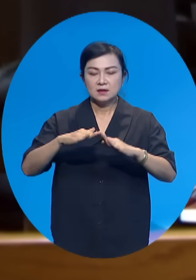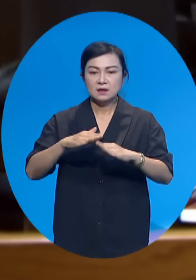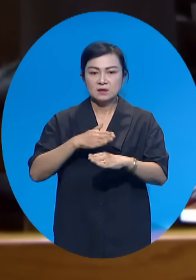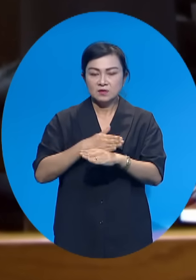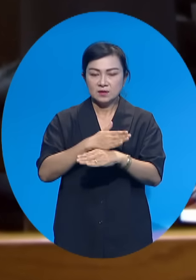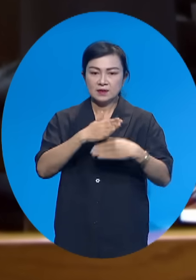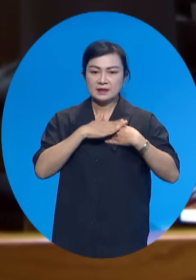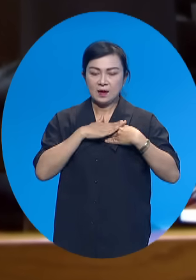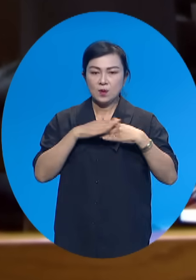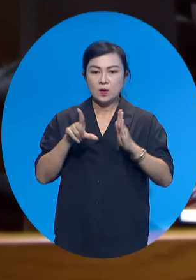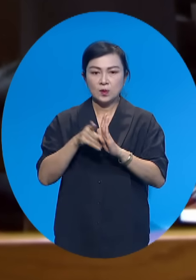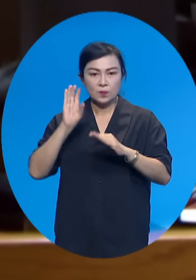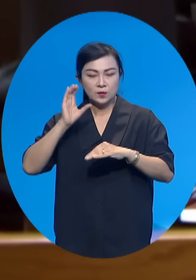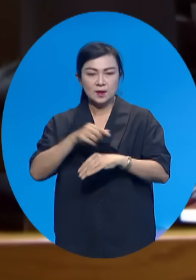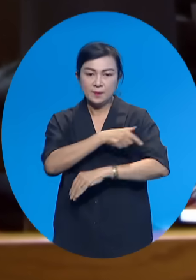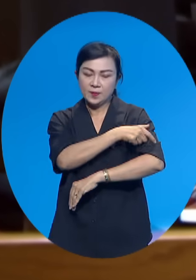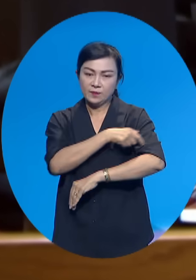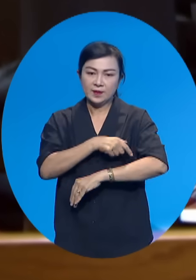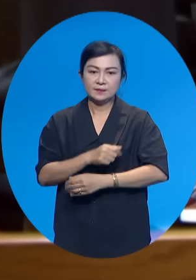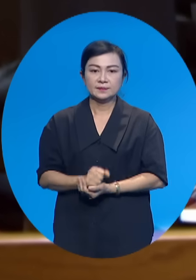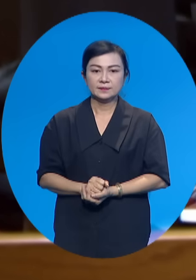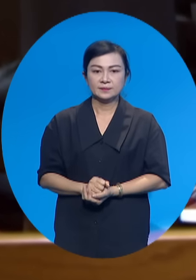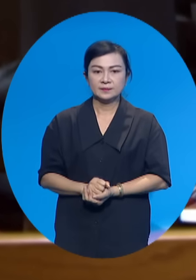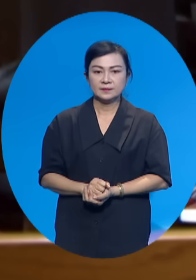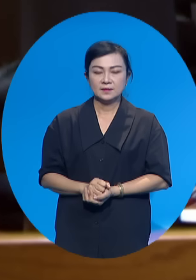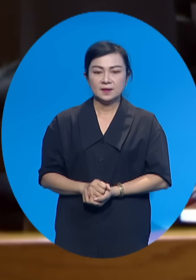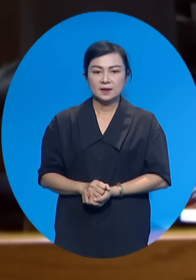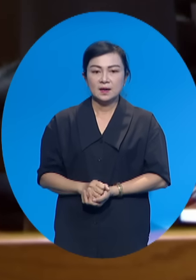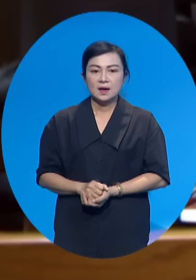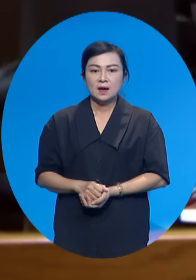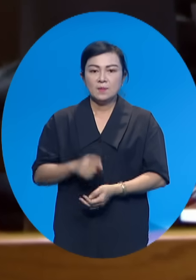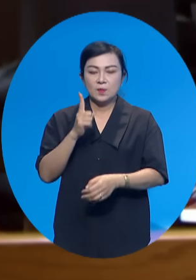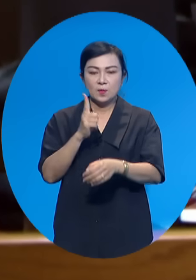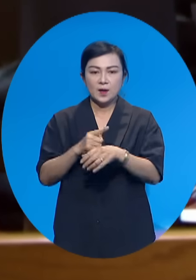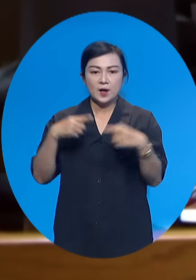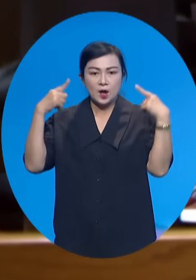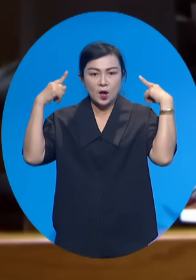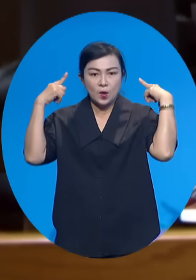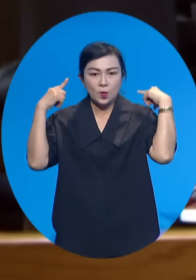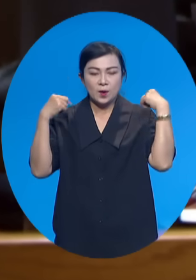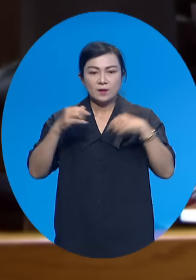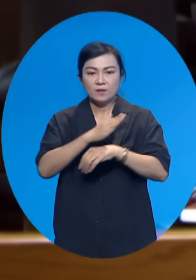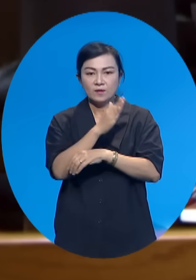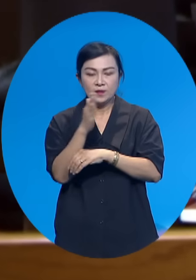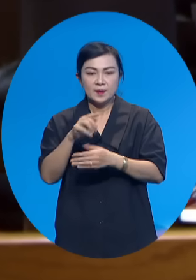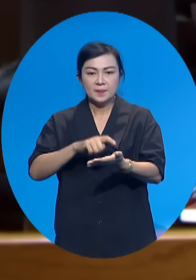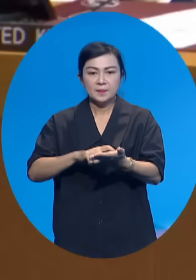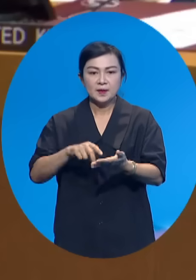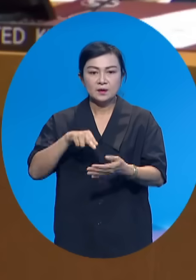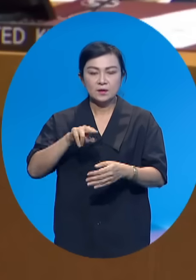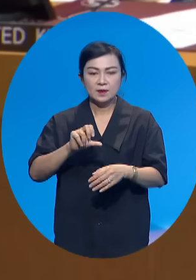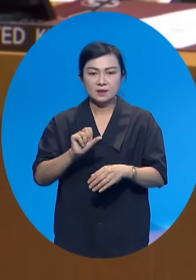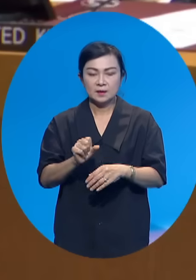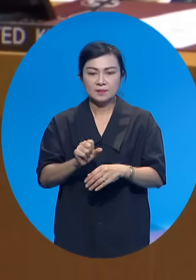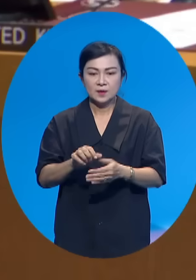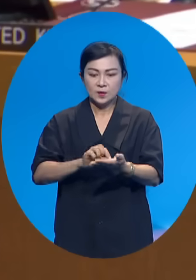nhân đạo phải được luật pháp quốc tế bảo vệ trong một diễn biến liên quan hơn 1000 quan chức của cơ quan phát triển quốc tế Mỹ us